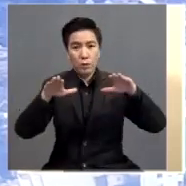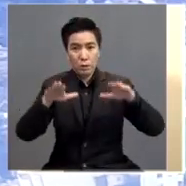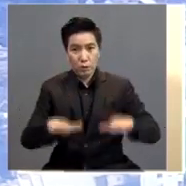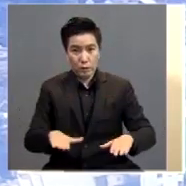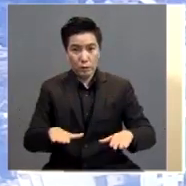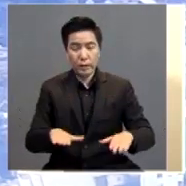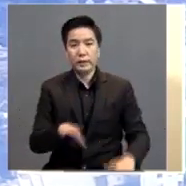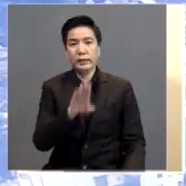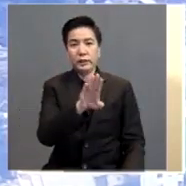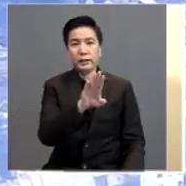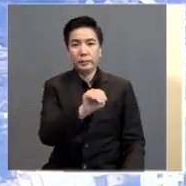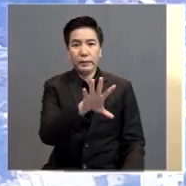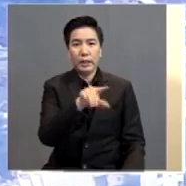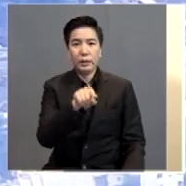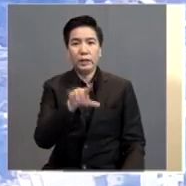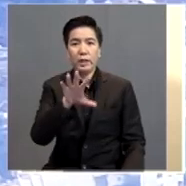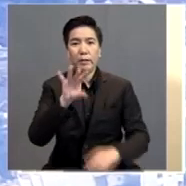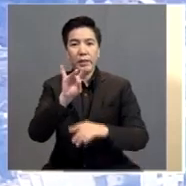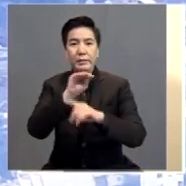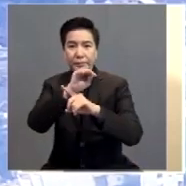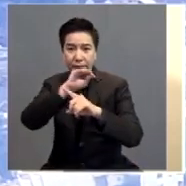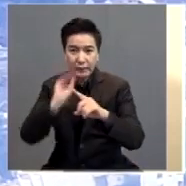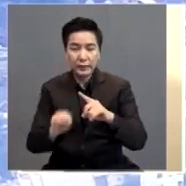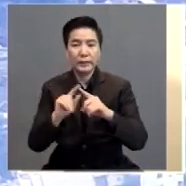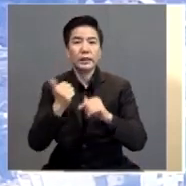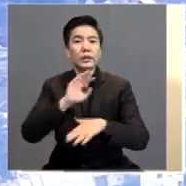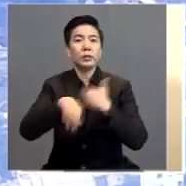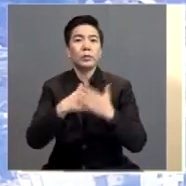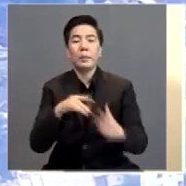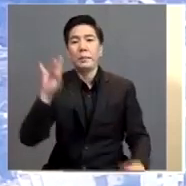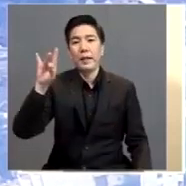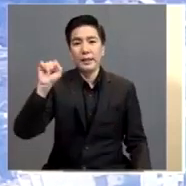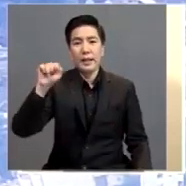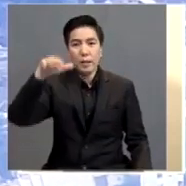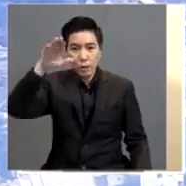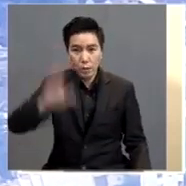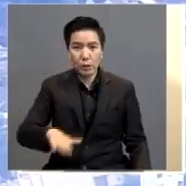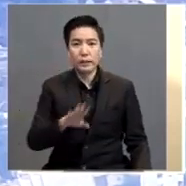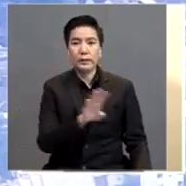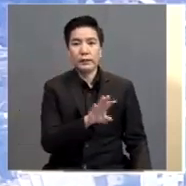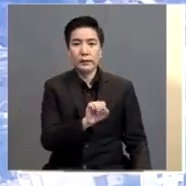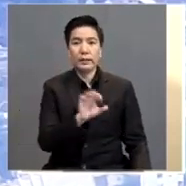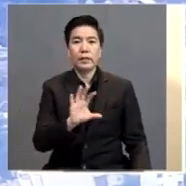มีนาคมนะครับท่านผู้บัญชาการทหารสูงสุดได้บอกว่าจำนวนตัวเลขนะฮะอย่างกรณีของการสัญจรทางถนนโดยรถประชารถประจำทางลดลง405.58จากจำนวนประมาณ 8